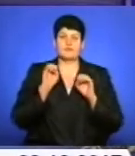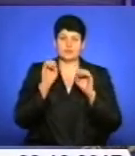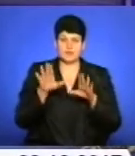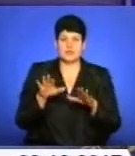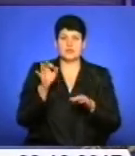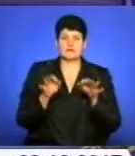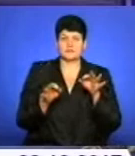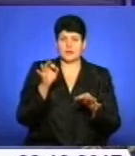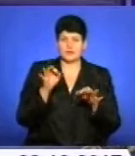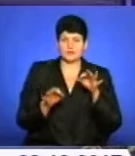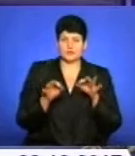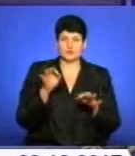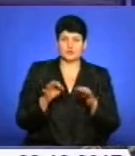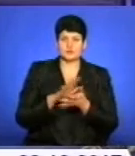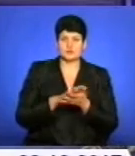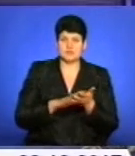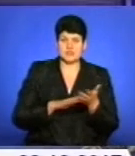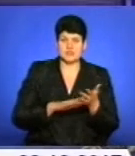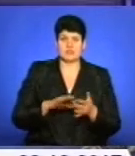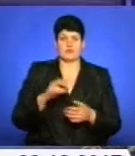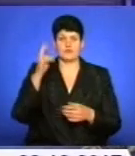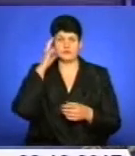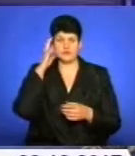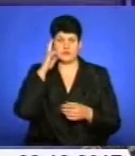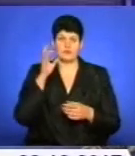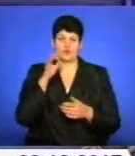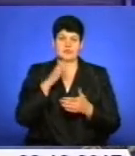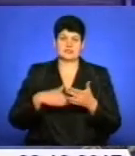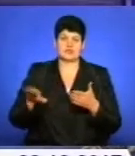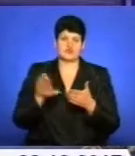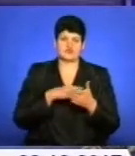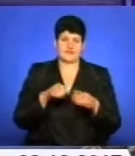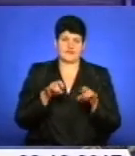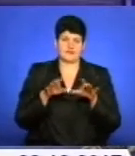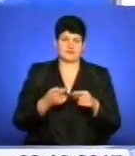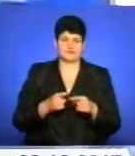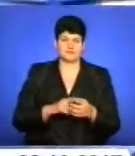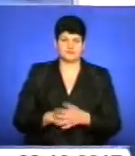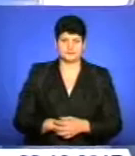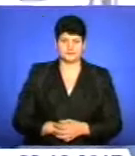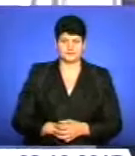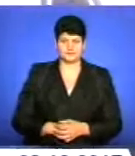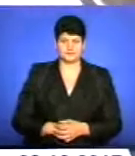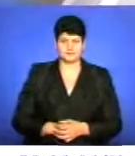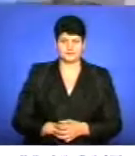про скасування позитивного висновку Державної екологічної інспекції щодо торфяних котелень.